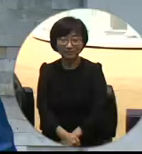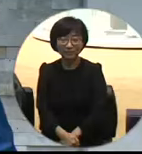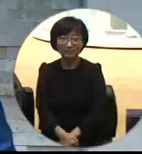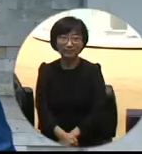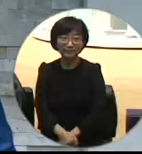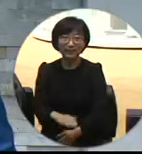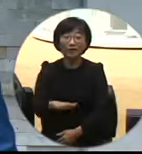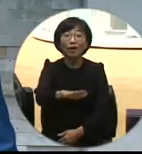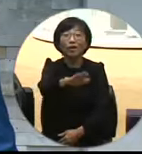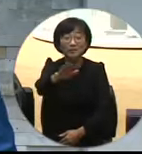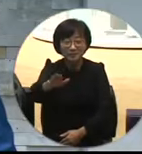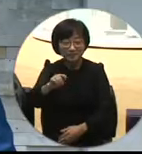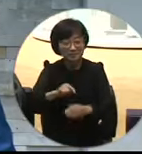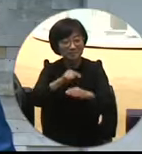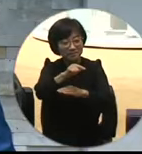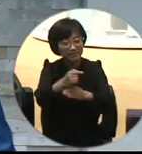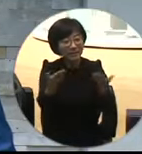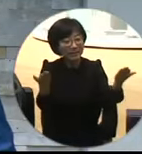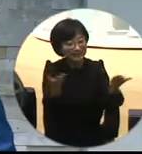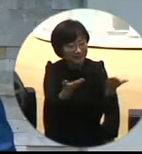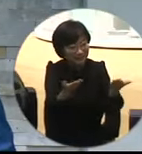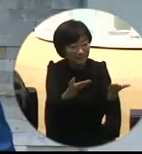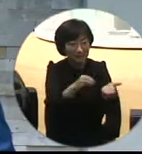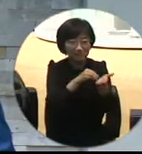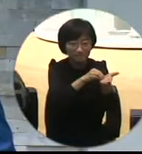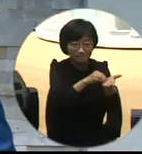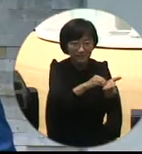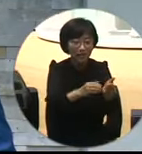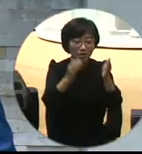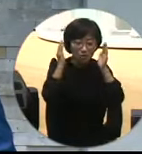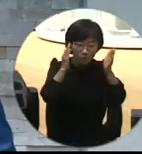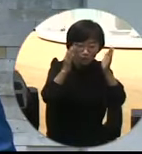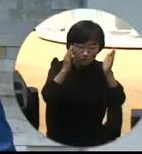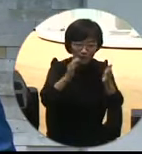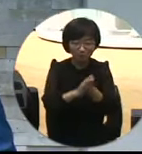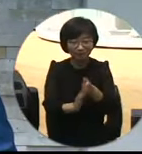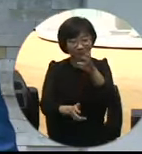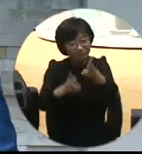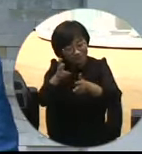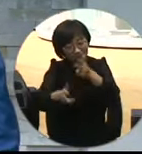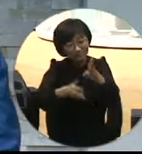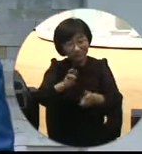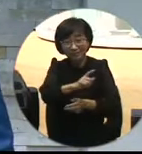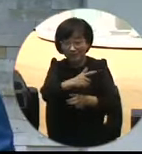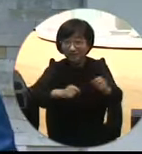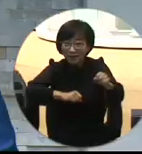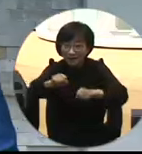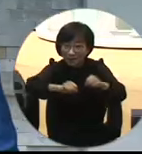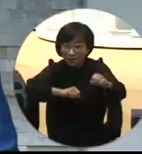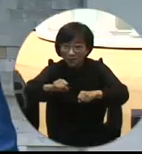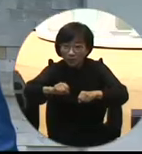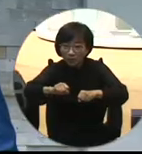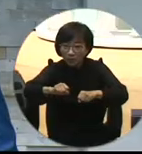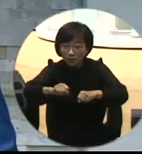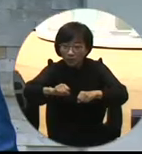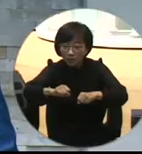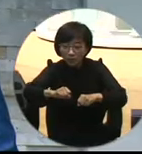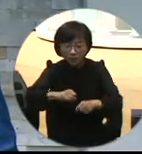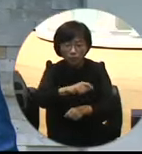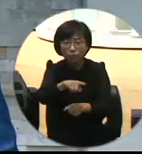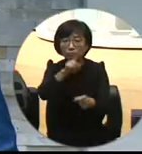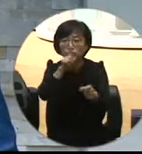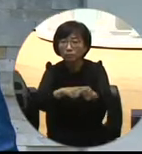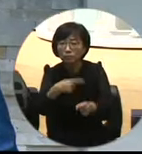여러분이 삶이 직장생활하고 또 사업하고 여러 가지 공부도 하고 여러 가지 일들을 많이 하지만 그거 하는 이유가 뭐냐,